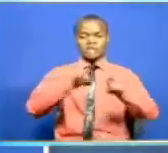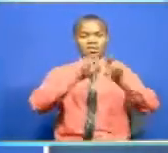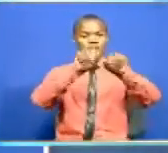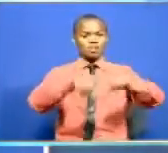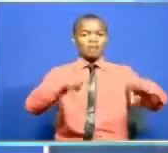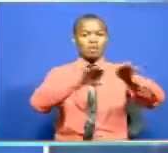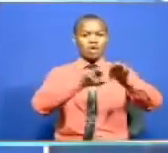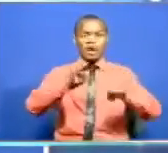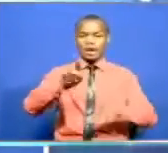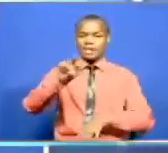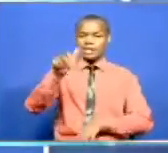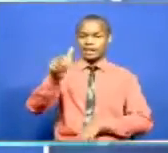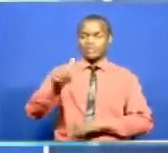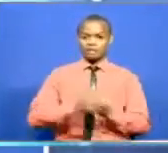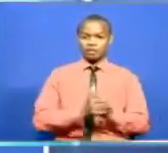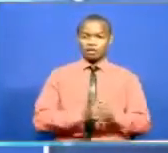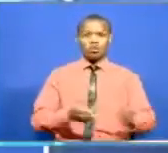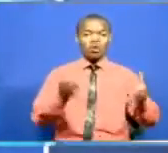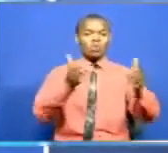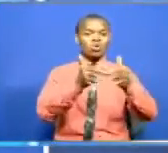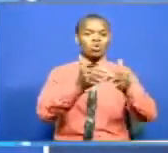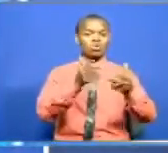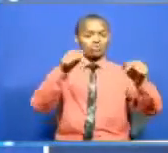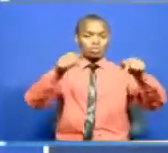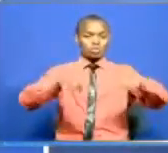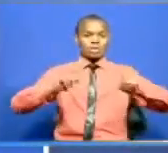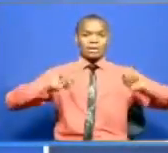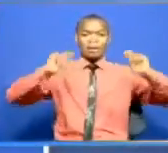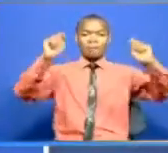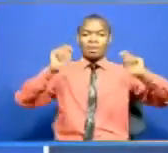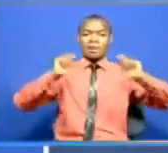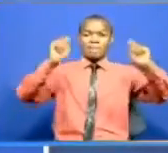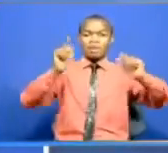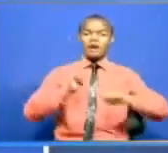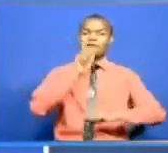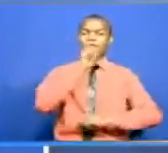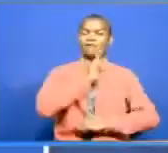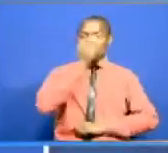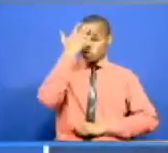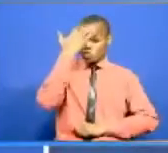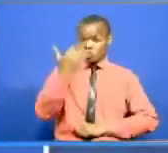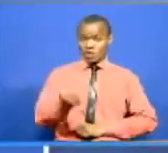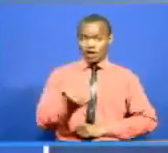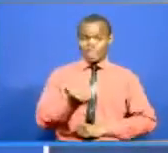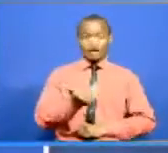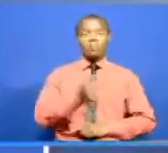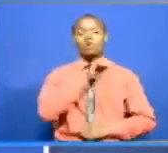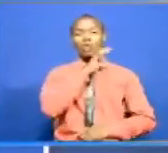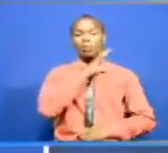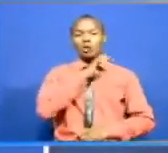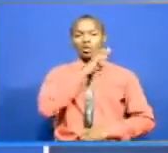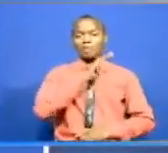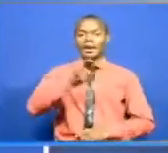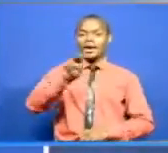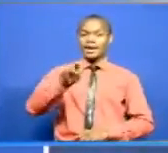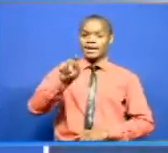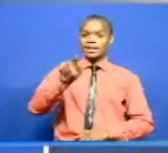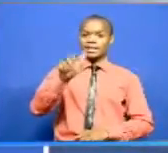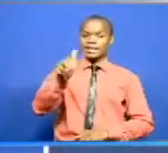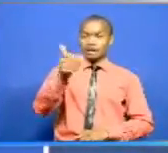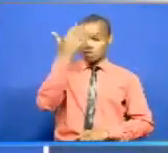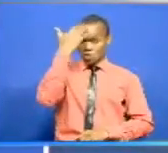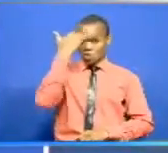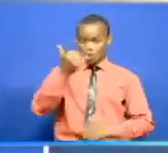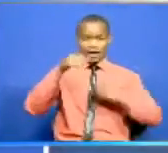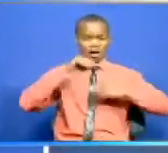hiyo. Wanachama wa chama hicho waliandamana barabarani wakishutumu maafisa wa halmashauri ya NTSA kwa madai ya ufisadi